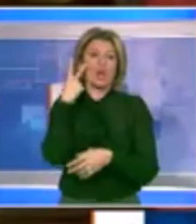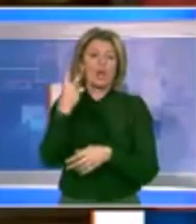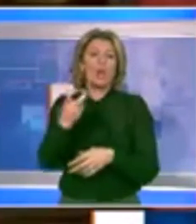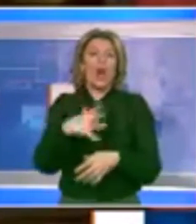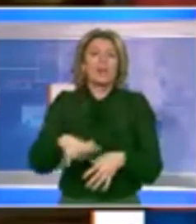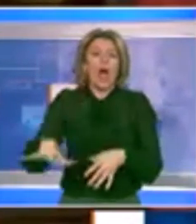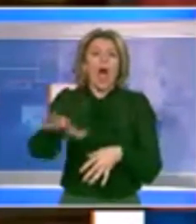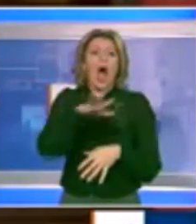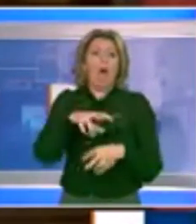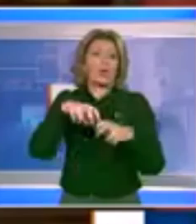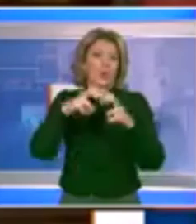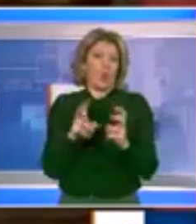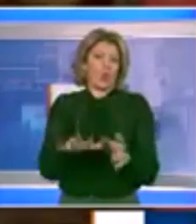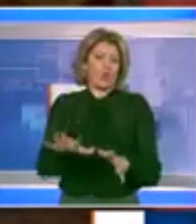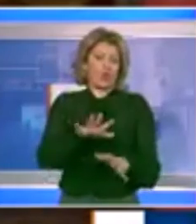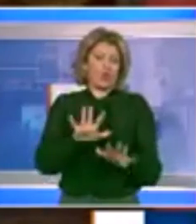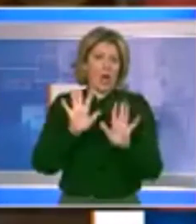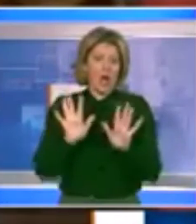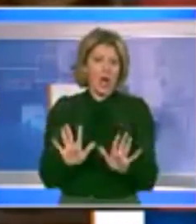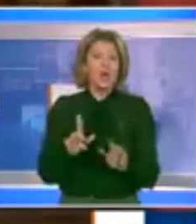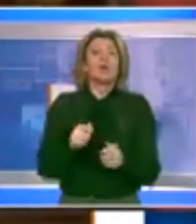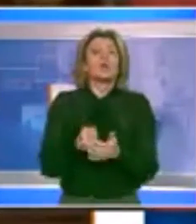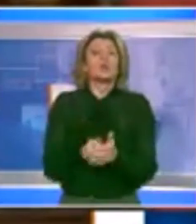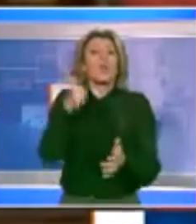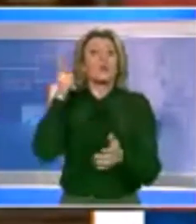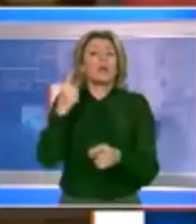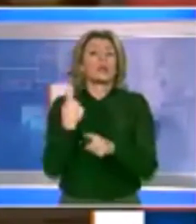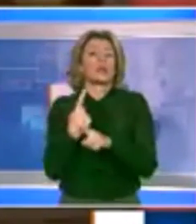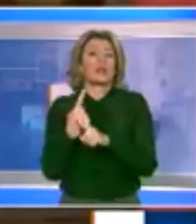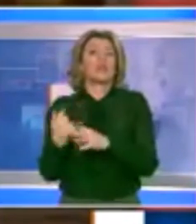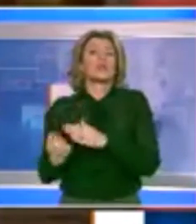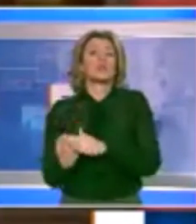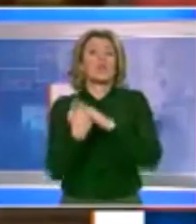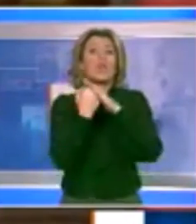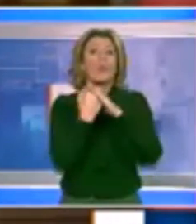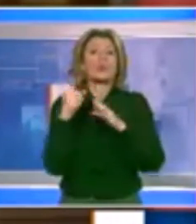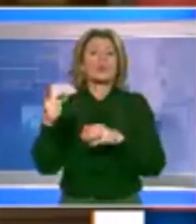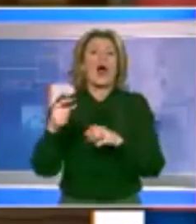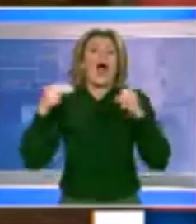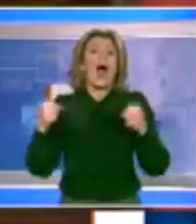l'ambito provinciale e soprattutto a supportare l'attività dei sindaci